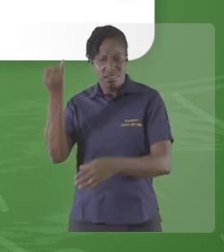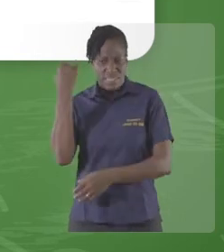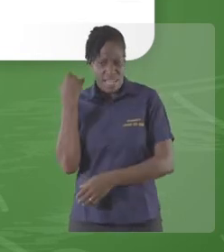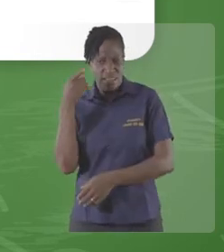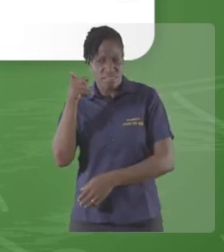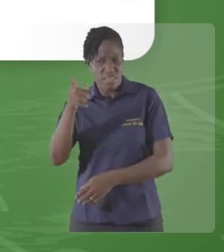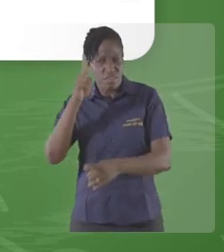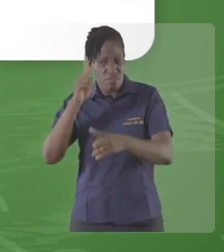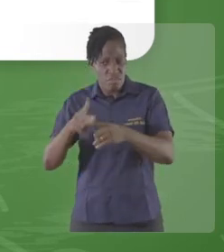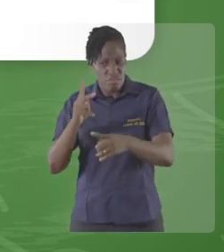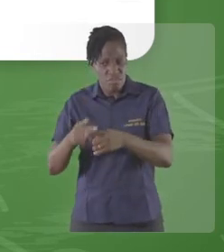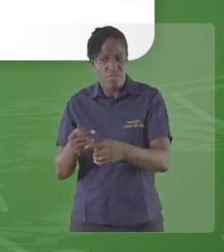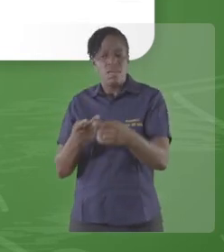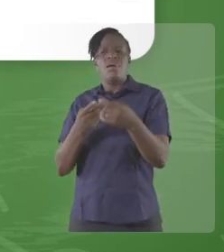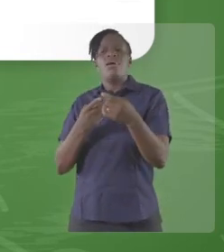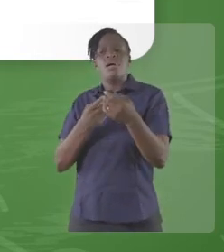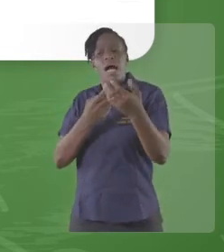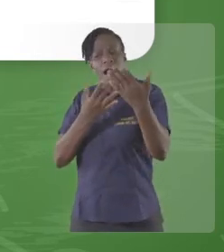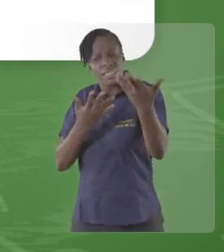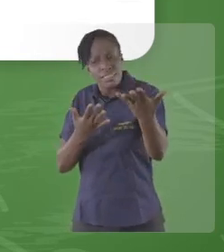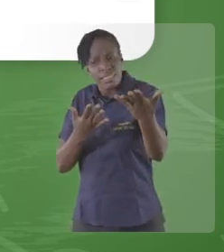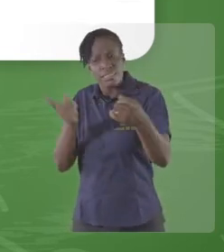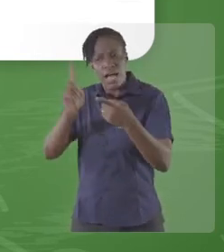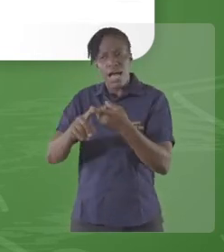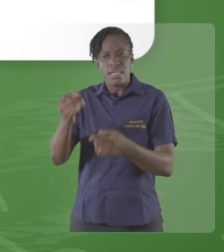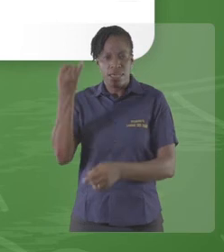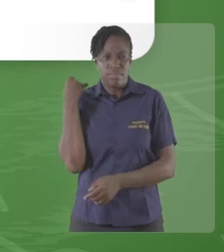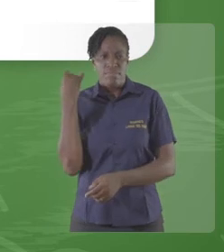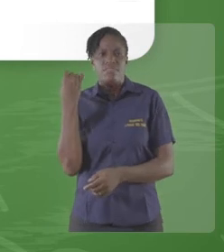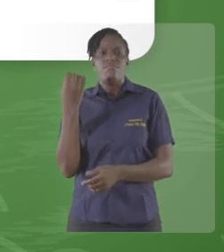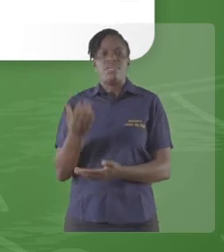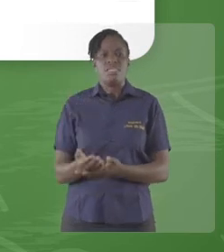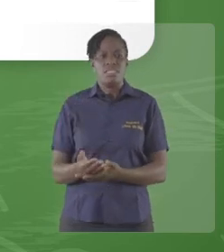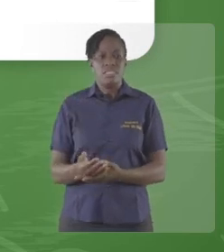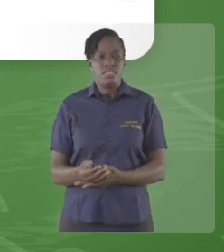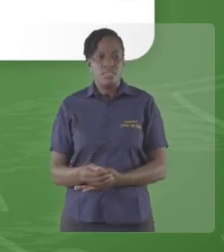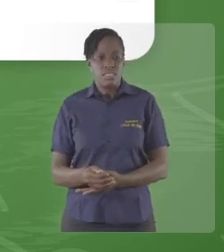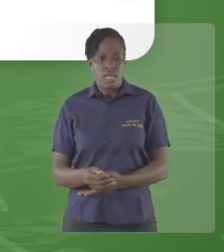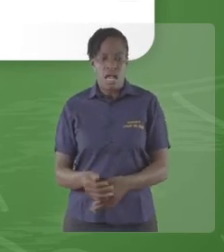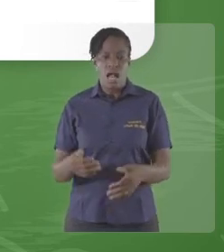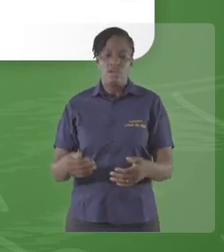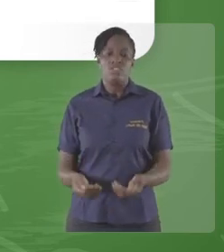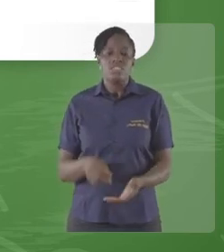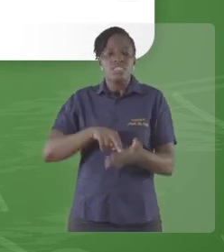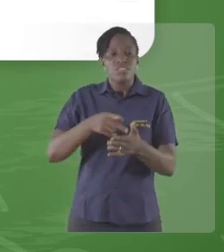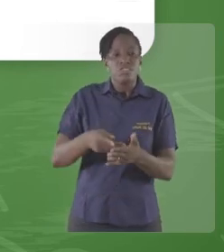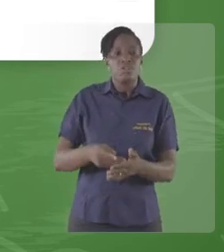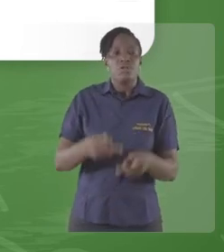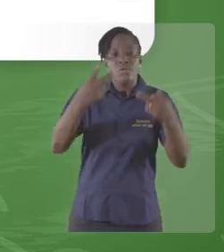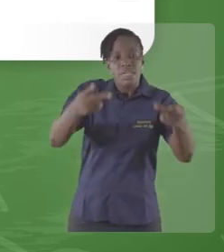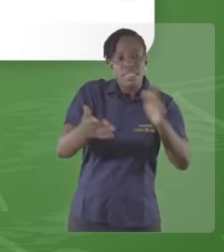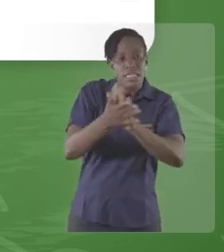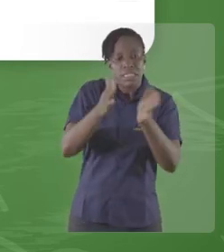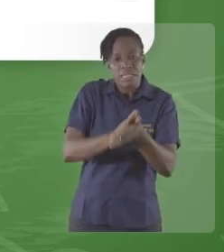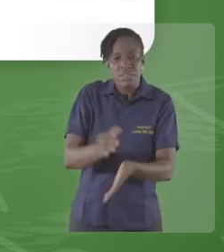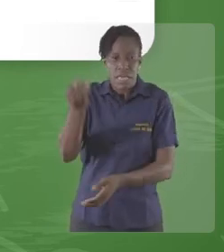est le verbe attendre à l'imparfait. Donc, nous avons le présent de l'indicatif qui devient